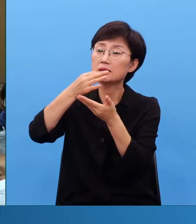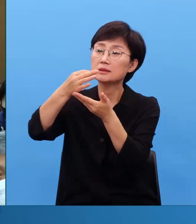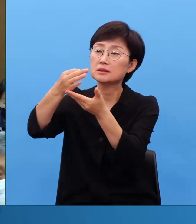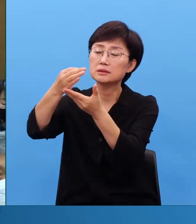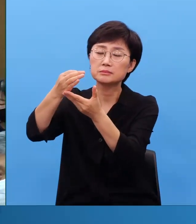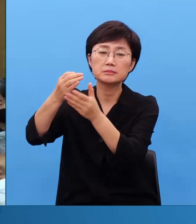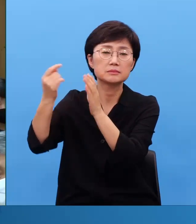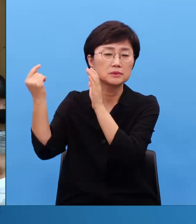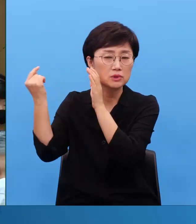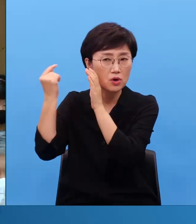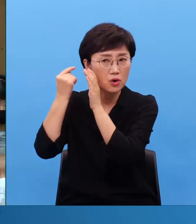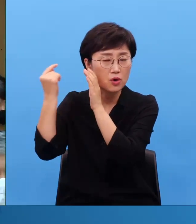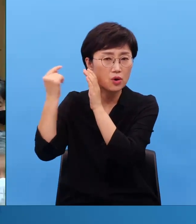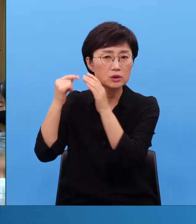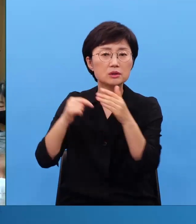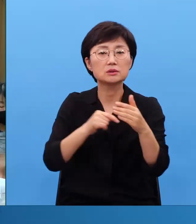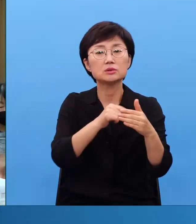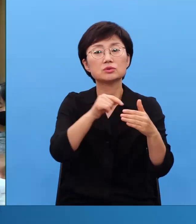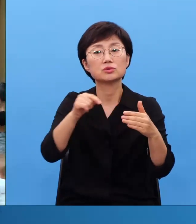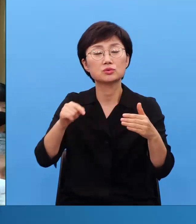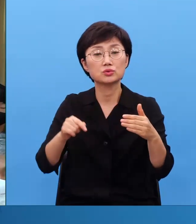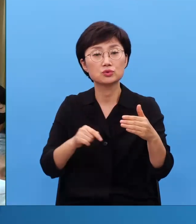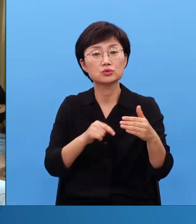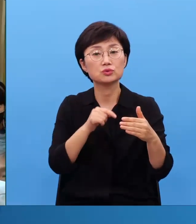사랑의 음성을